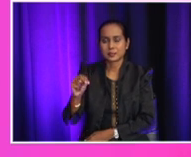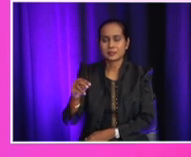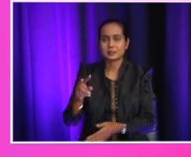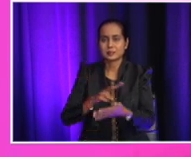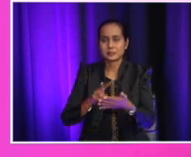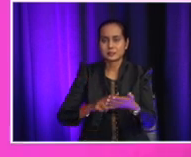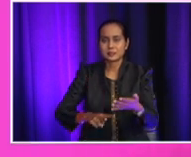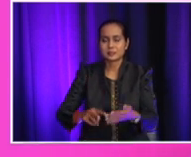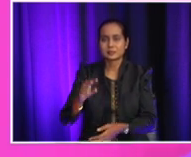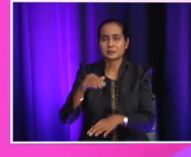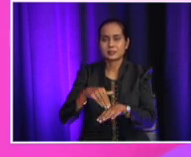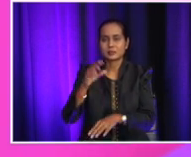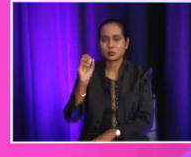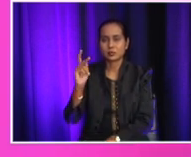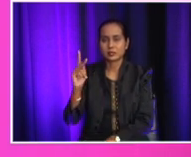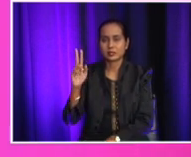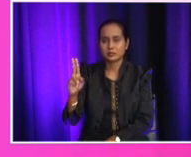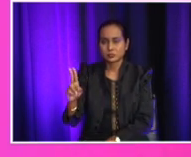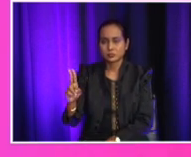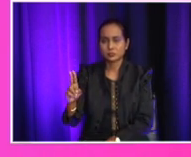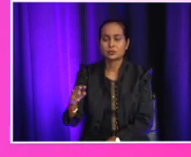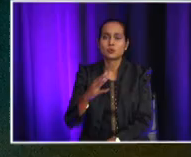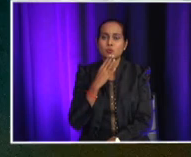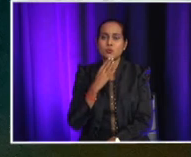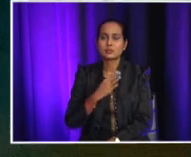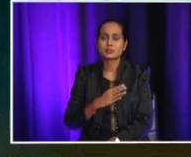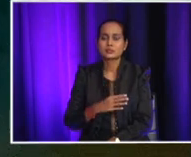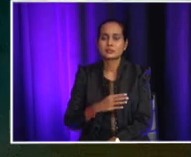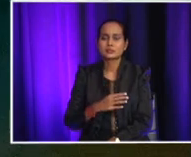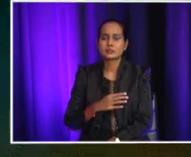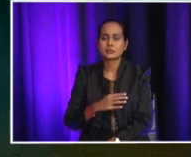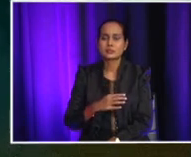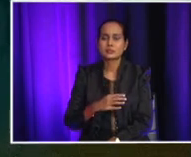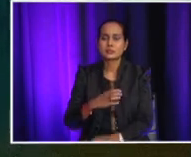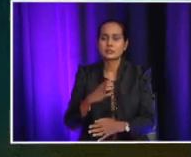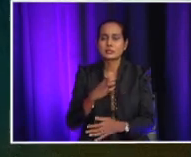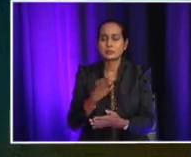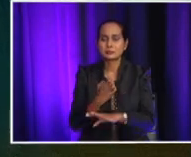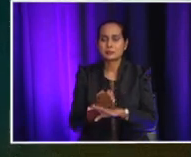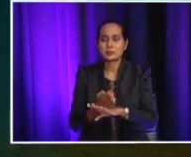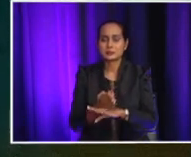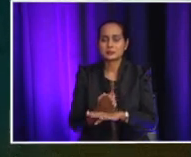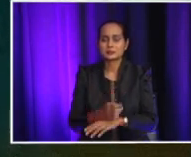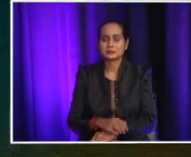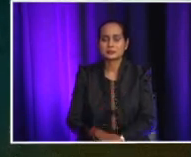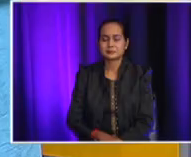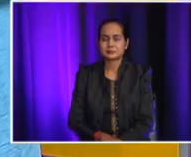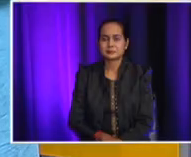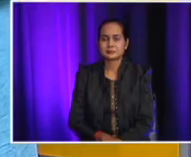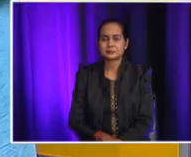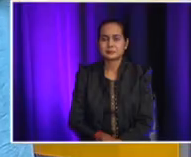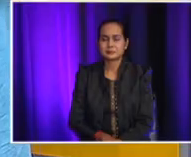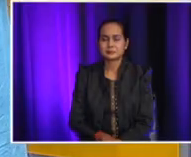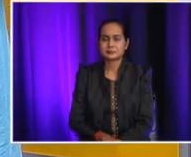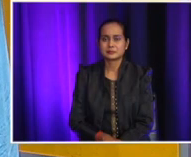Wage emas dan lain-lain ya betul Masa dia di sini itu dijalankan ya Membaca